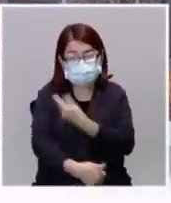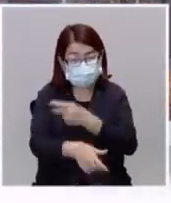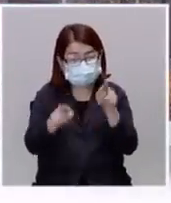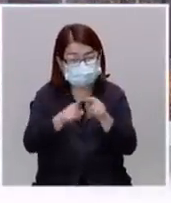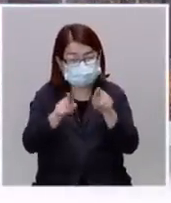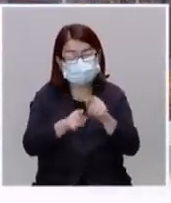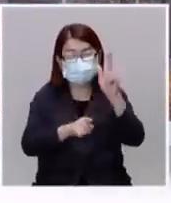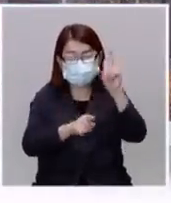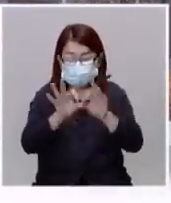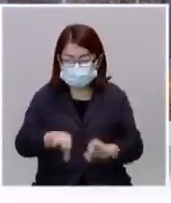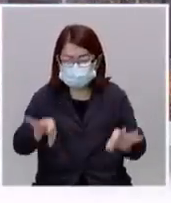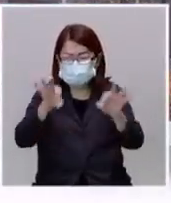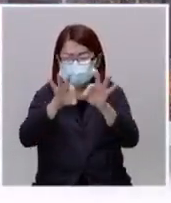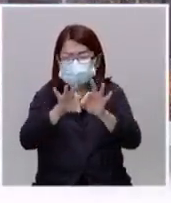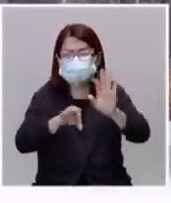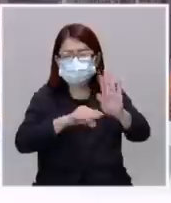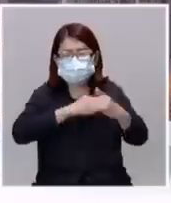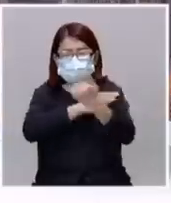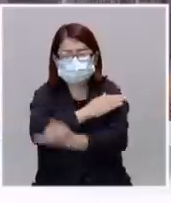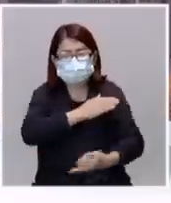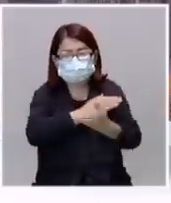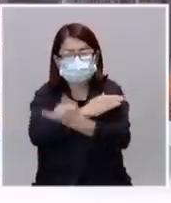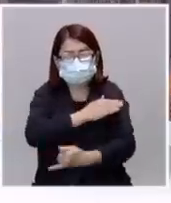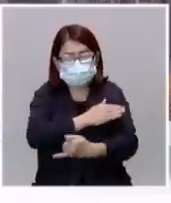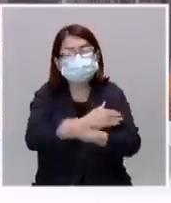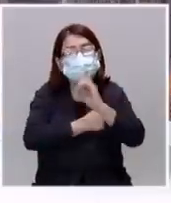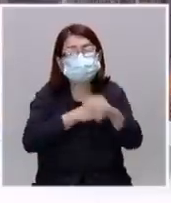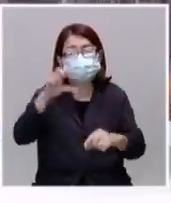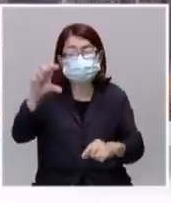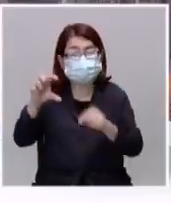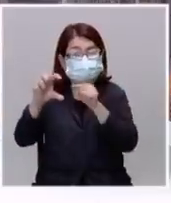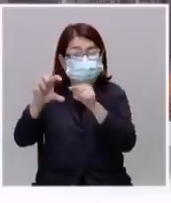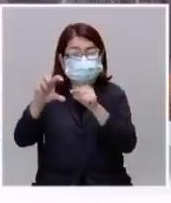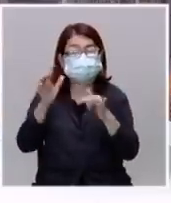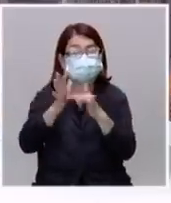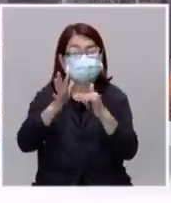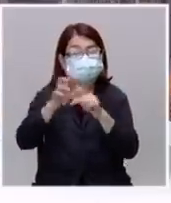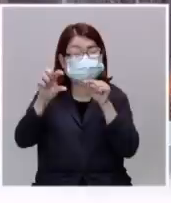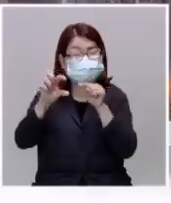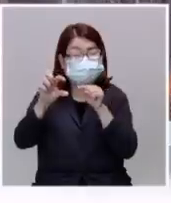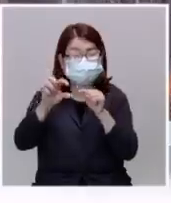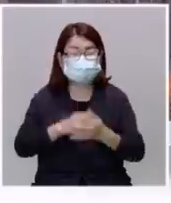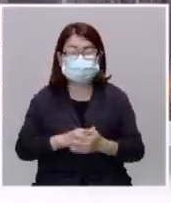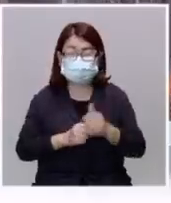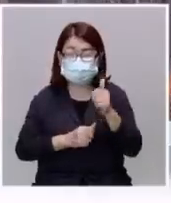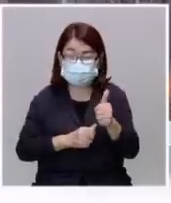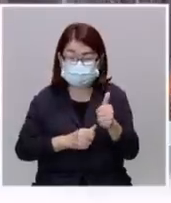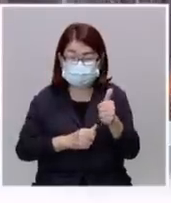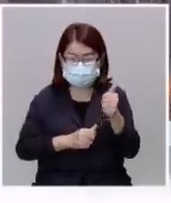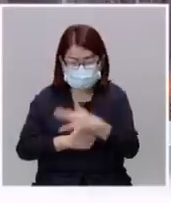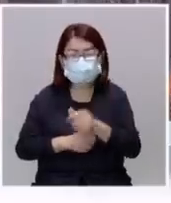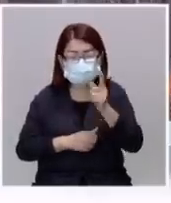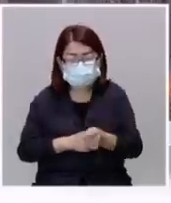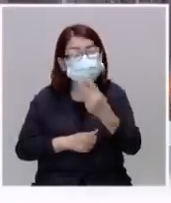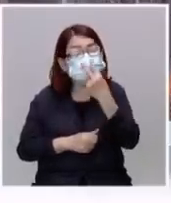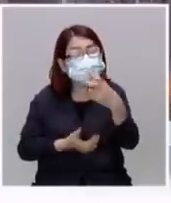ร้อมๆกันนะครับเพราะว่าสำนักข่าวดังต่างประเทศอย่างบลูมเบิร์กเขาพูดถึงประสิทธิภาพของวัคซีนตัวนี ้ ว่าประสิทธิภาพเนี่ยมันดีกว่าตอนทดลองเสียอีกนะครับติดต